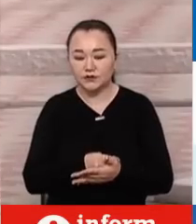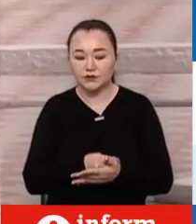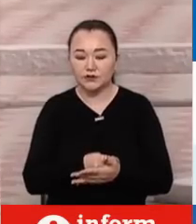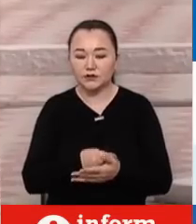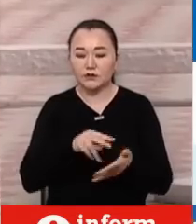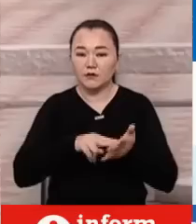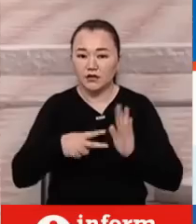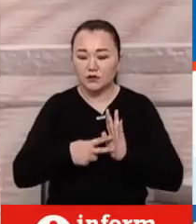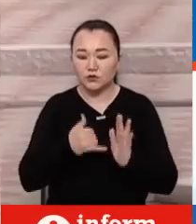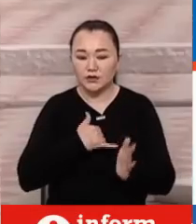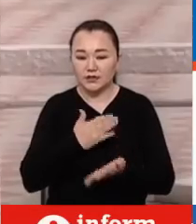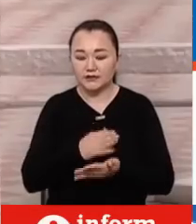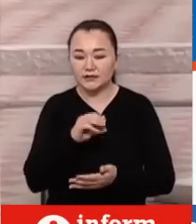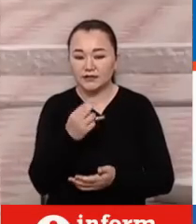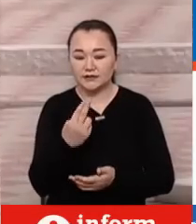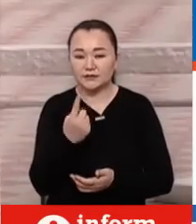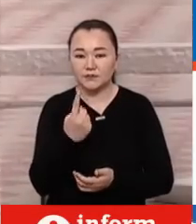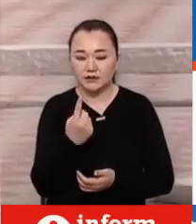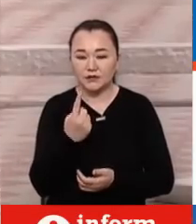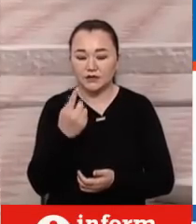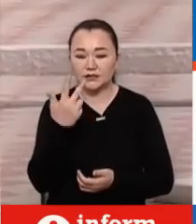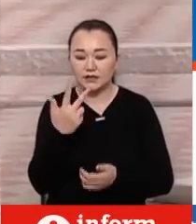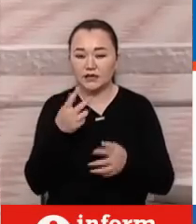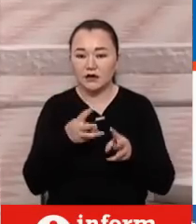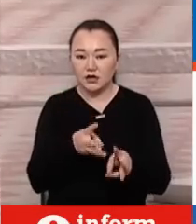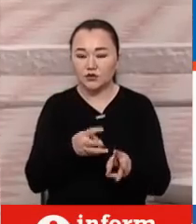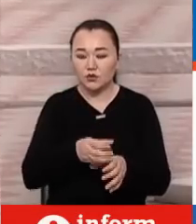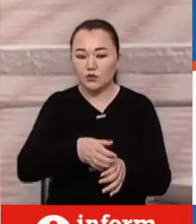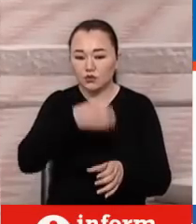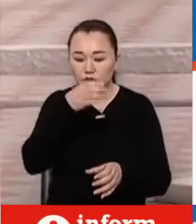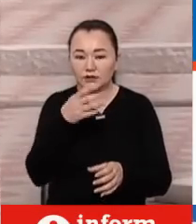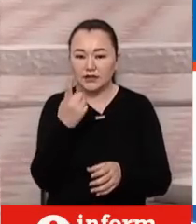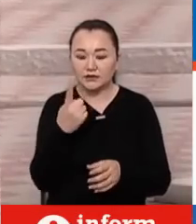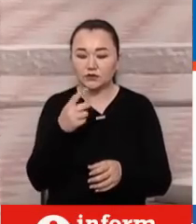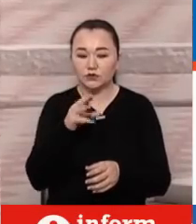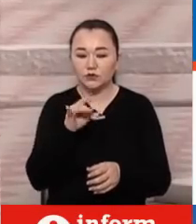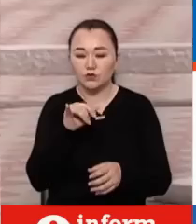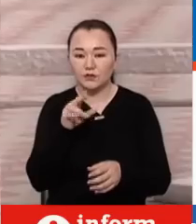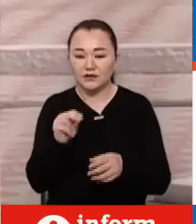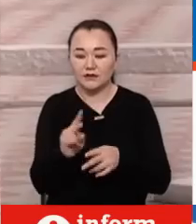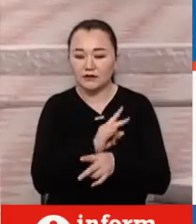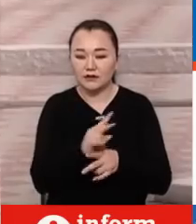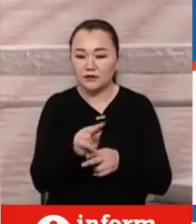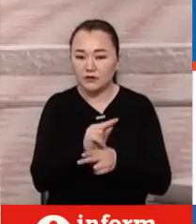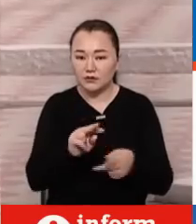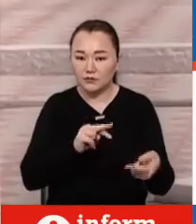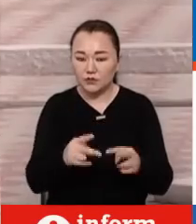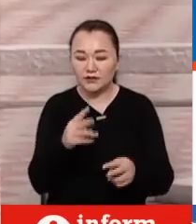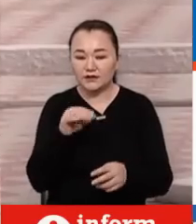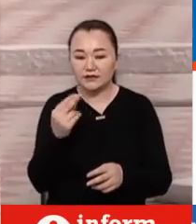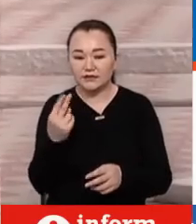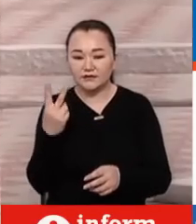өзіміздің планымыз бар. Ол тест бірде 3 котел. 3 котел, 1 турбина, ауыстыру жөнінде. Сосын